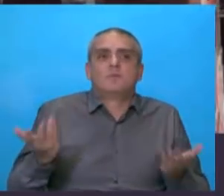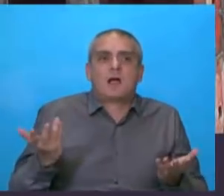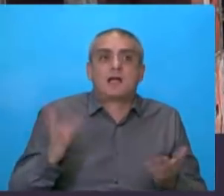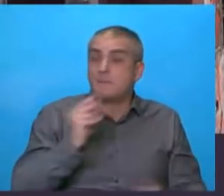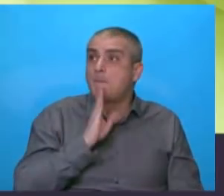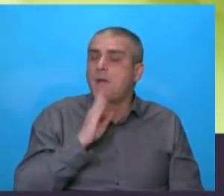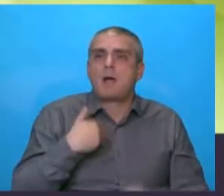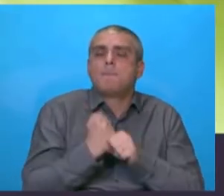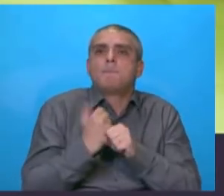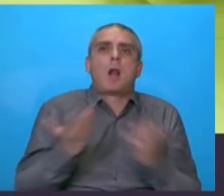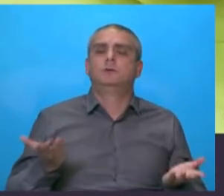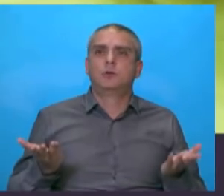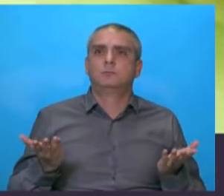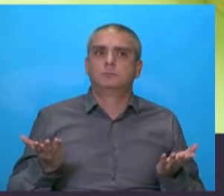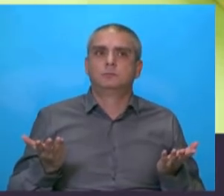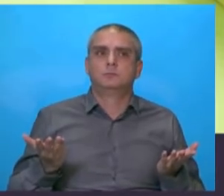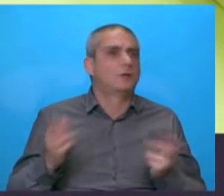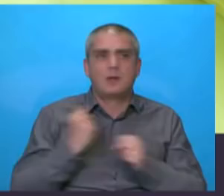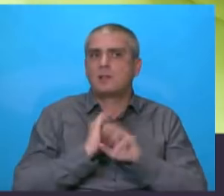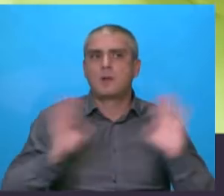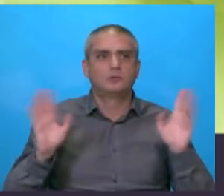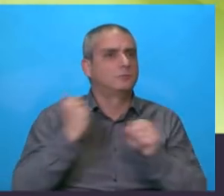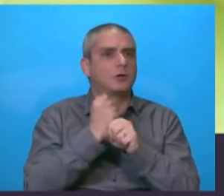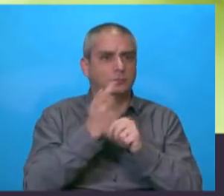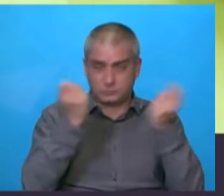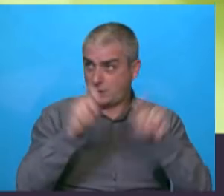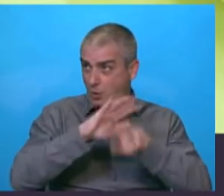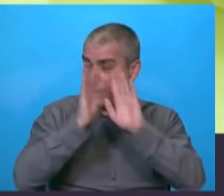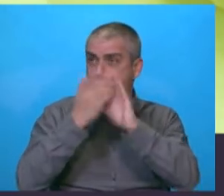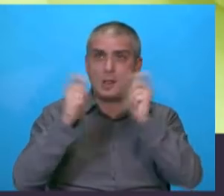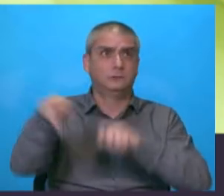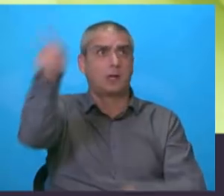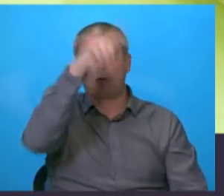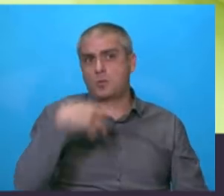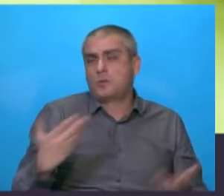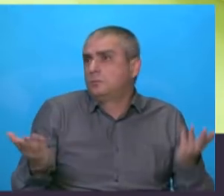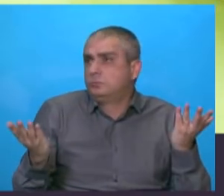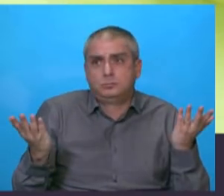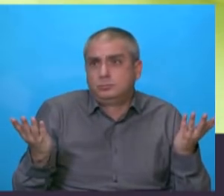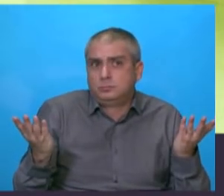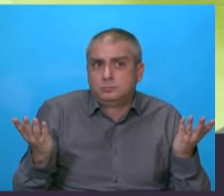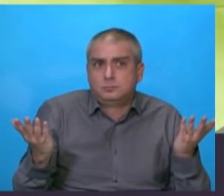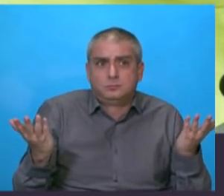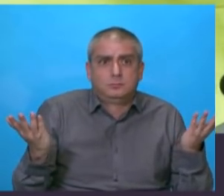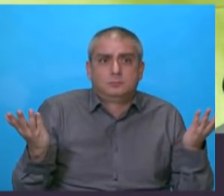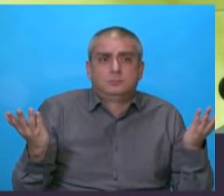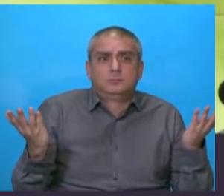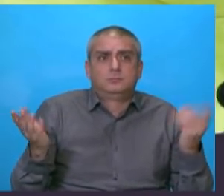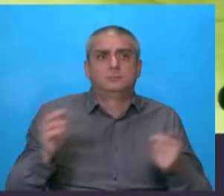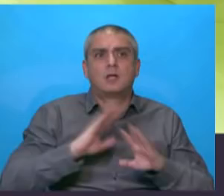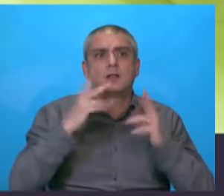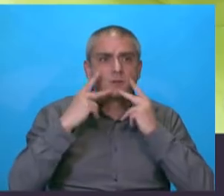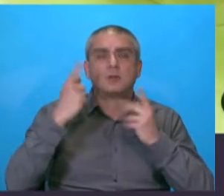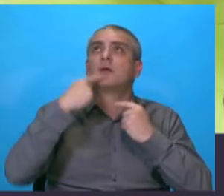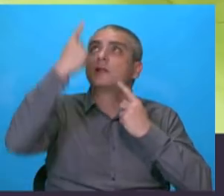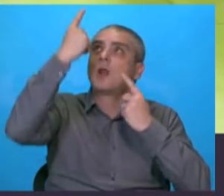מה לעשות? אין מה לעשות, מה אתה עושה סגול? הכול סגול, זה... אין לי פתרון, אך תגיד אלוהים, תודה לבא